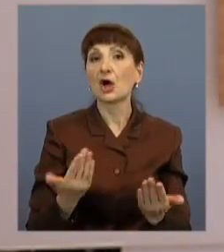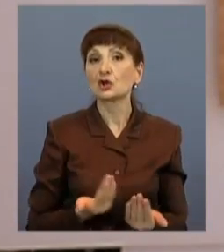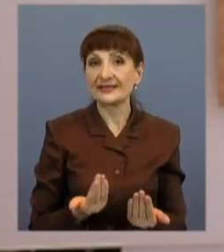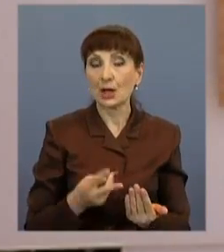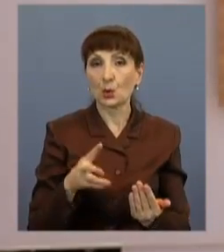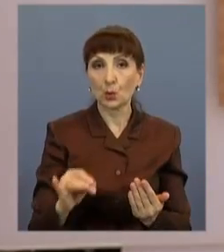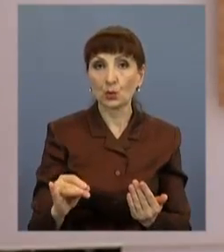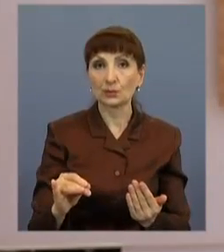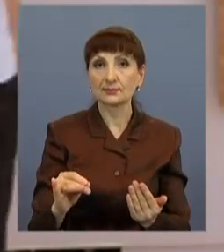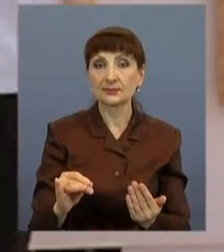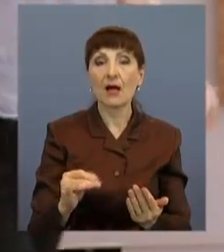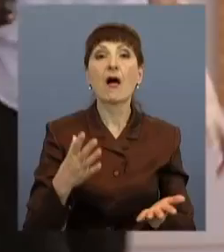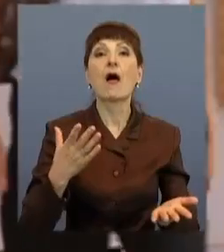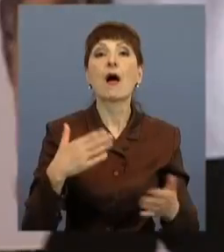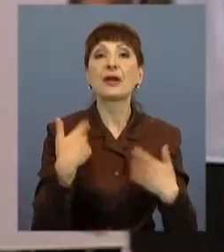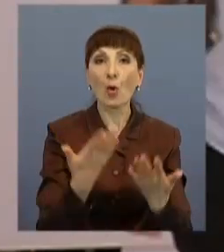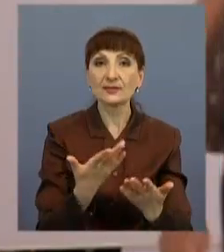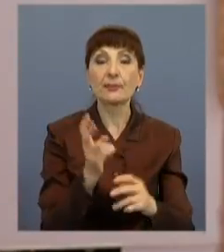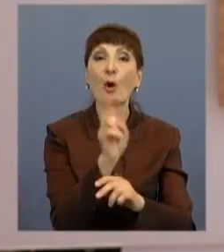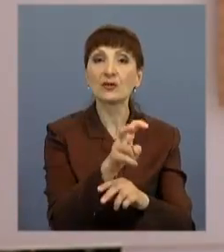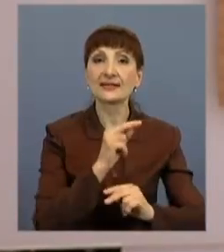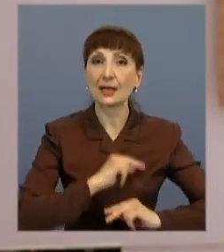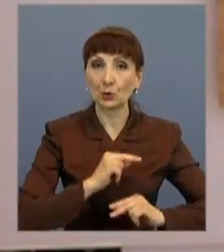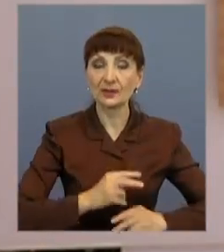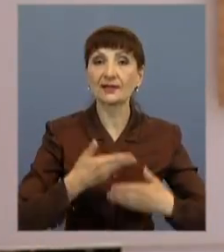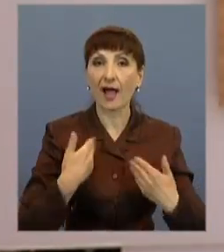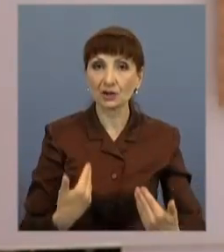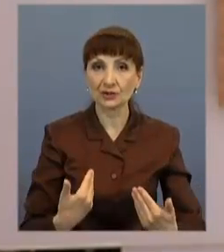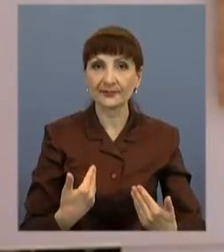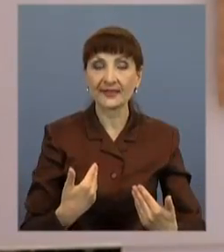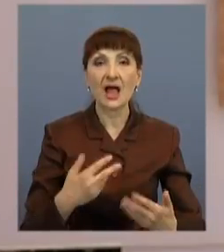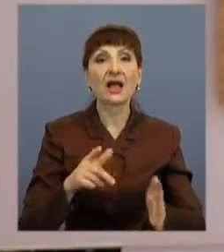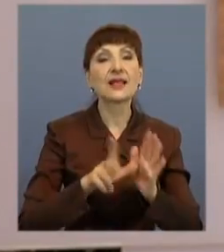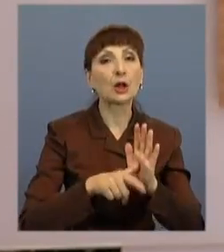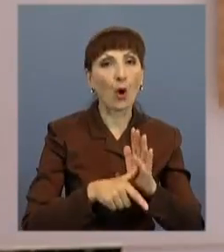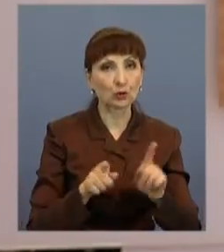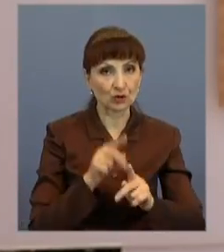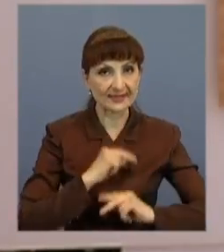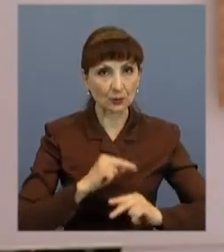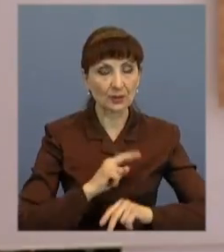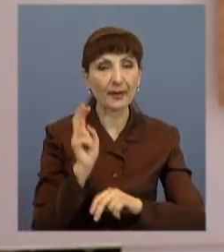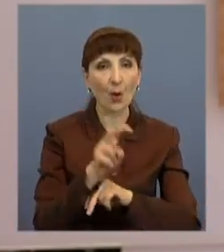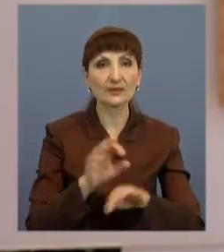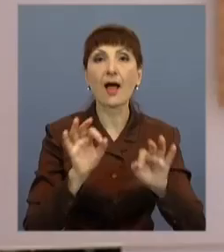жителю приходят сотрудники наши, также сотрудники налогового комитета,